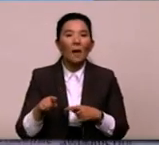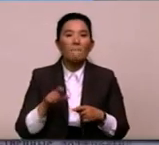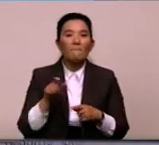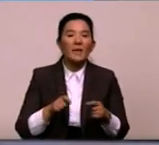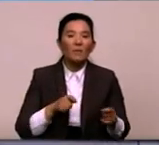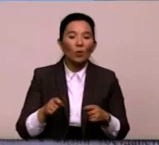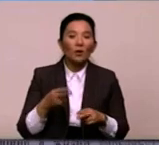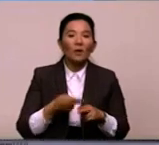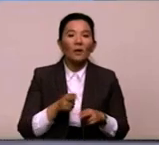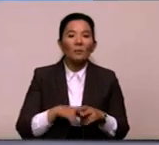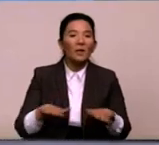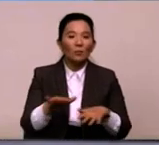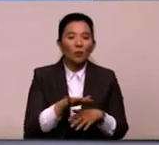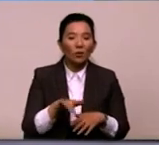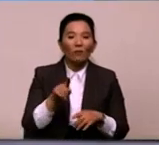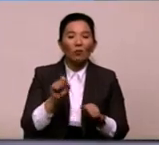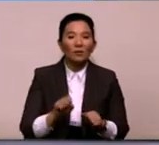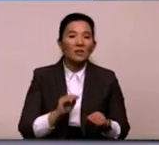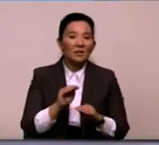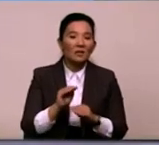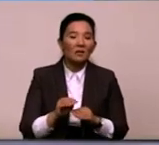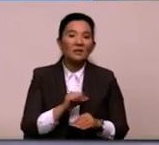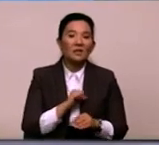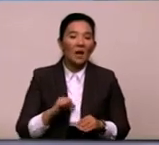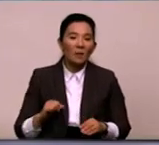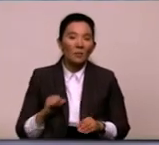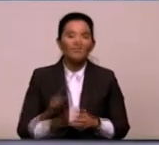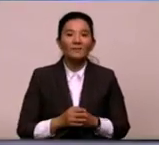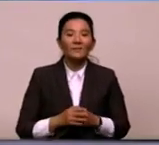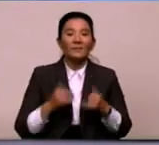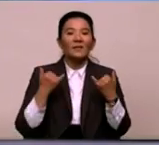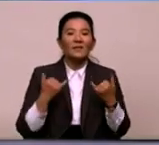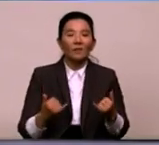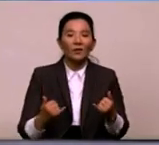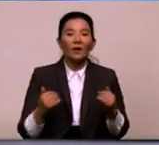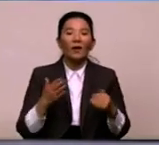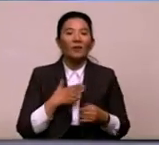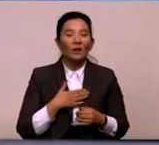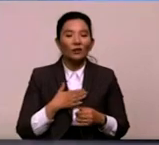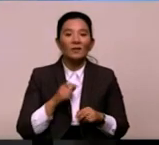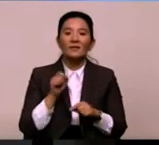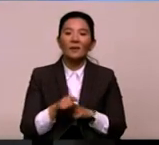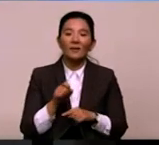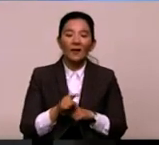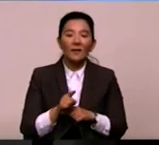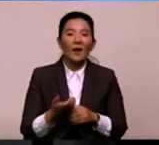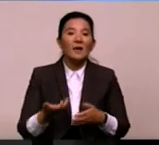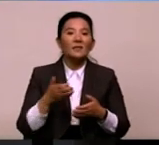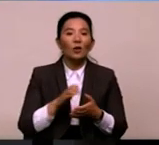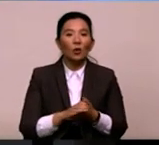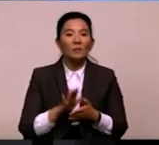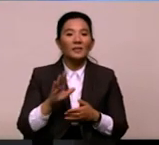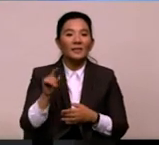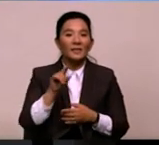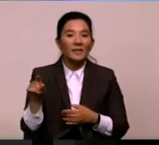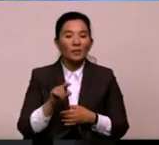Вы можете составить дополнительно сами. На сегодня наше задание – ознакомиться с